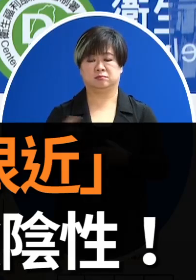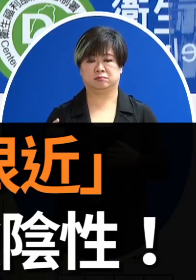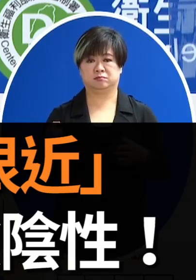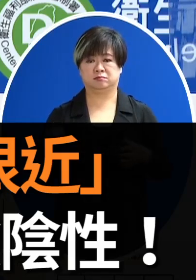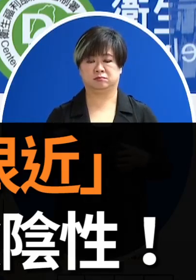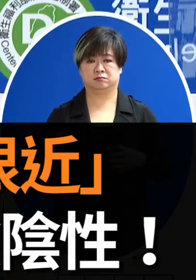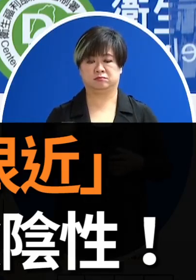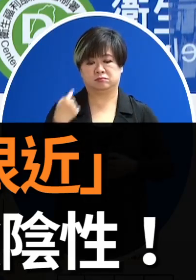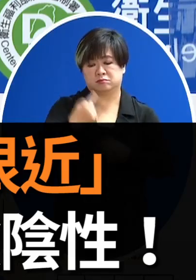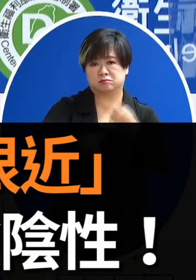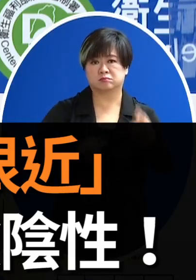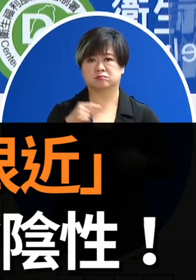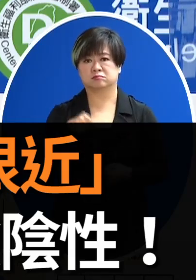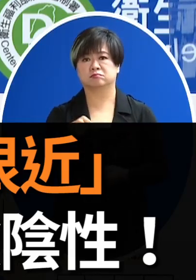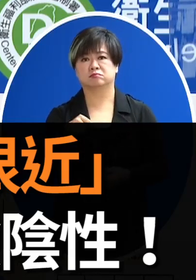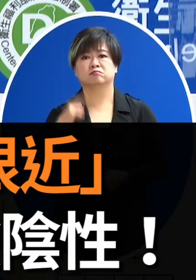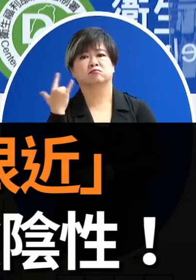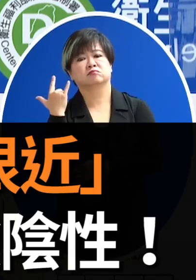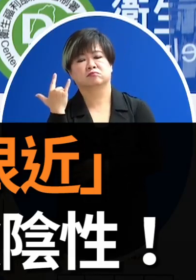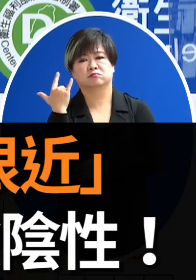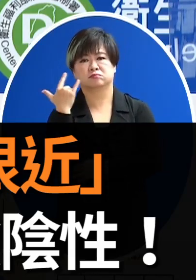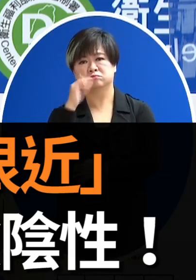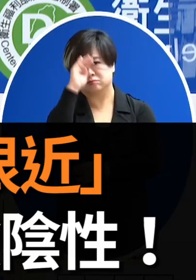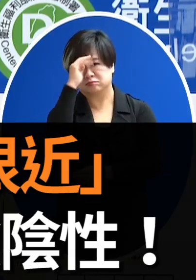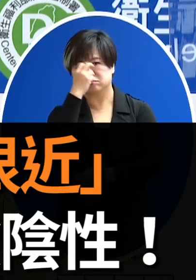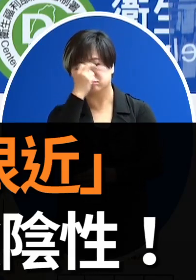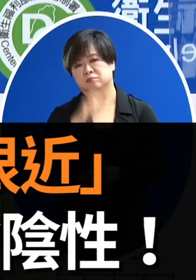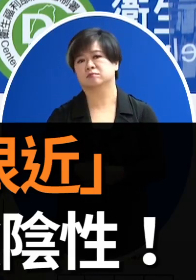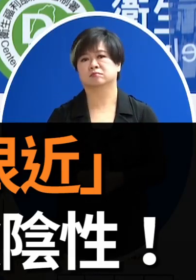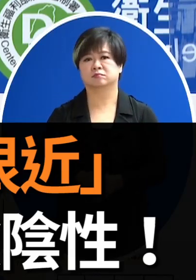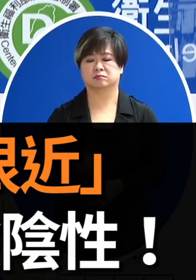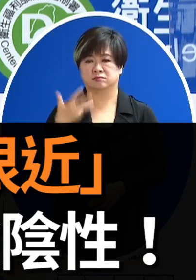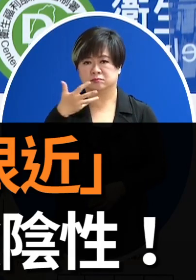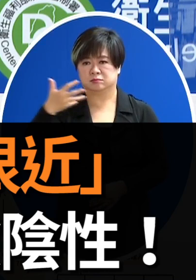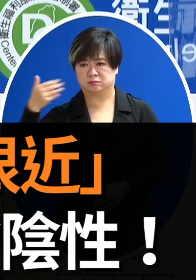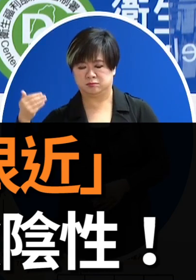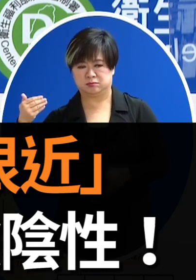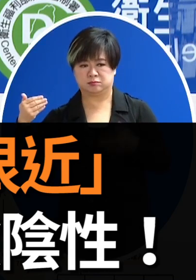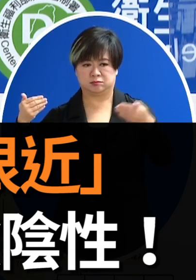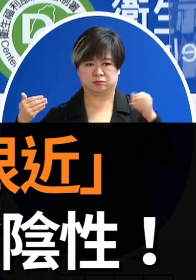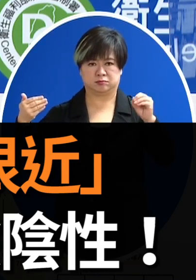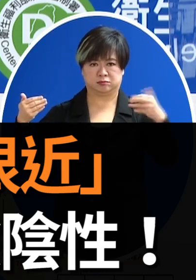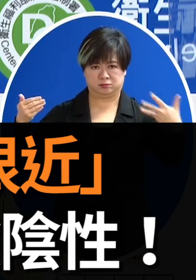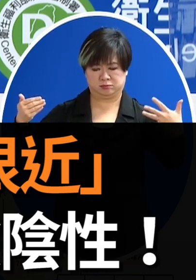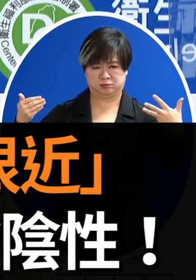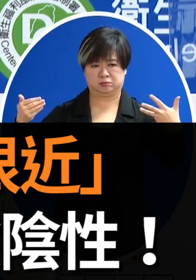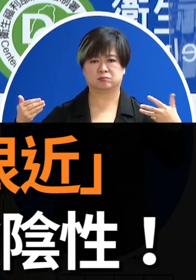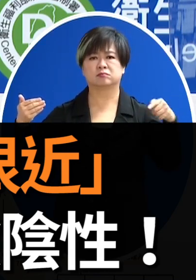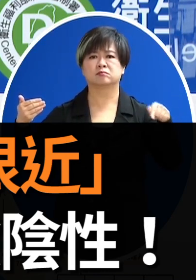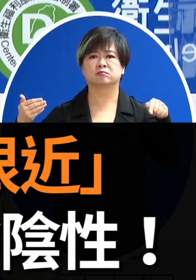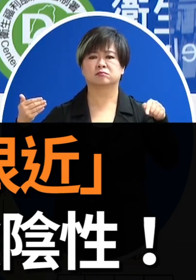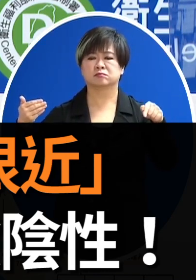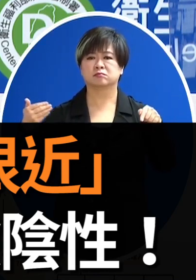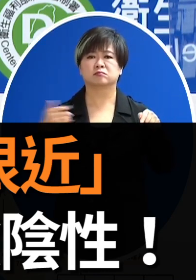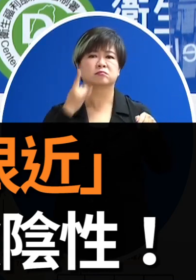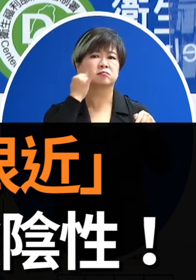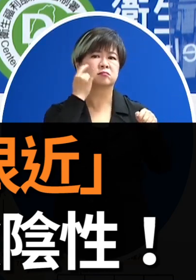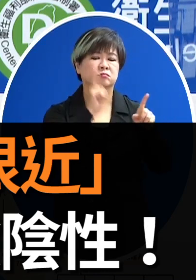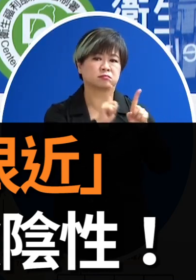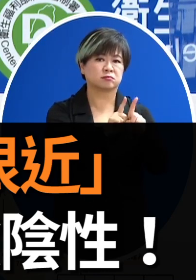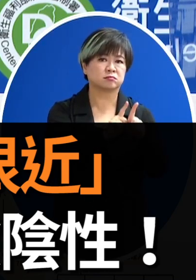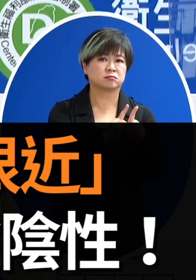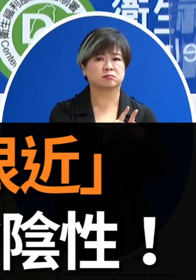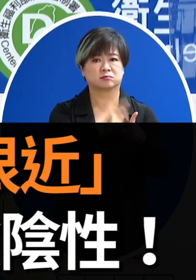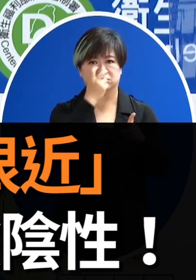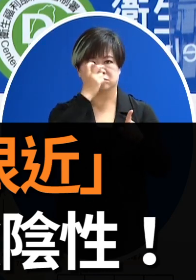就是这889案跟这个908那带他的亲人在看诊，那两个